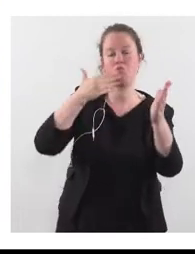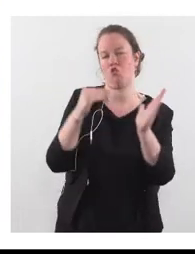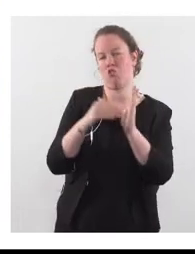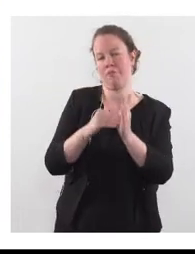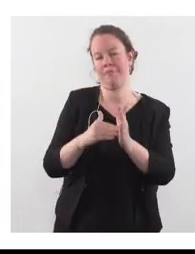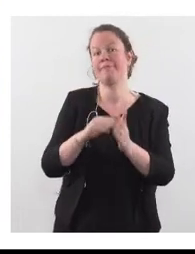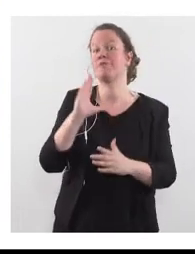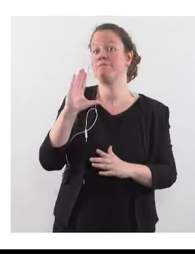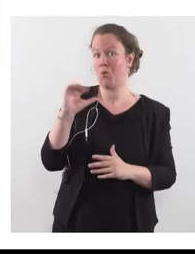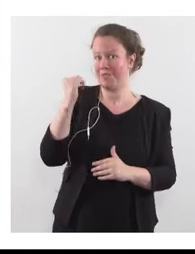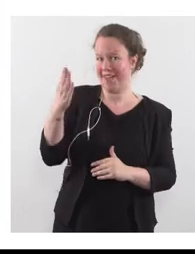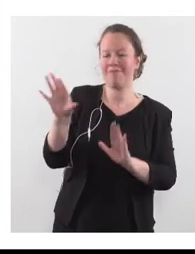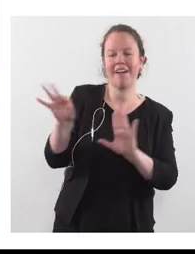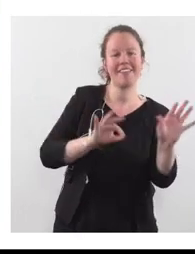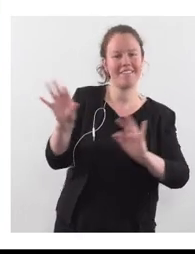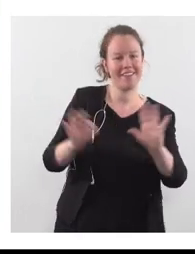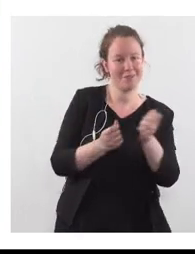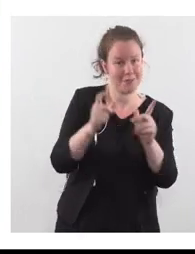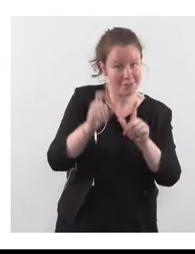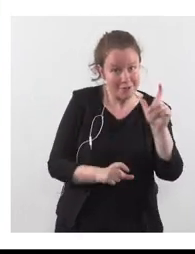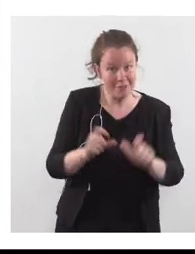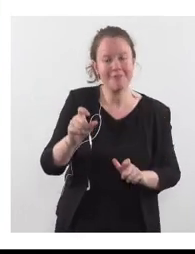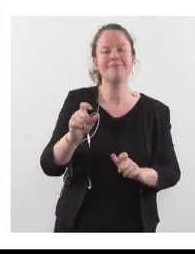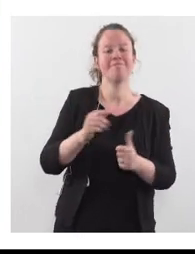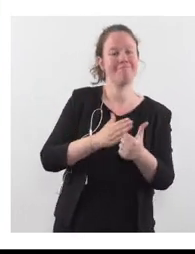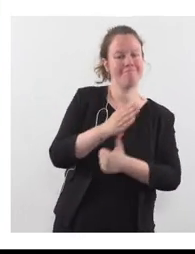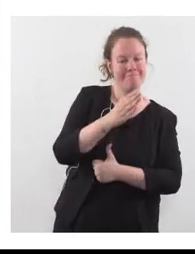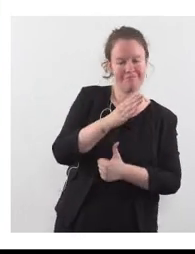plaisir d'entendre l'expérience et l'expertise de Tena